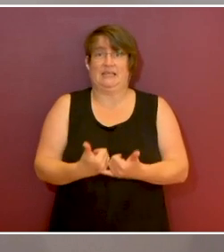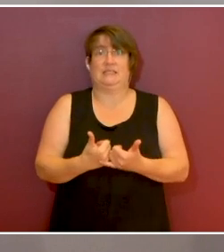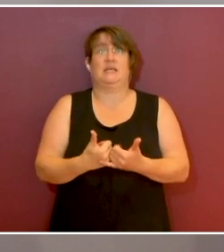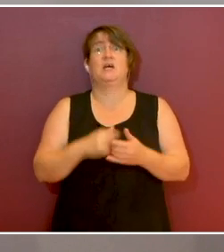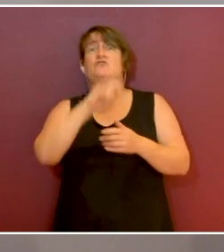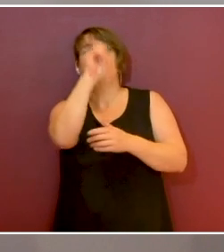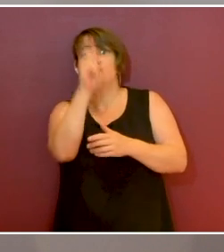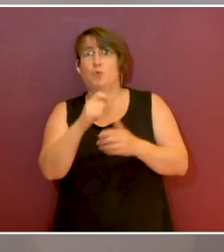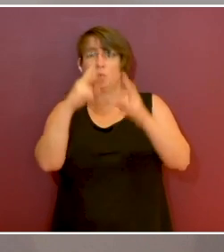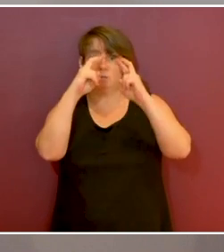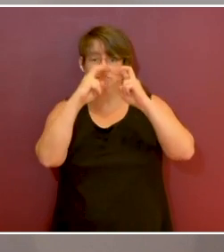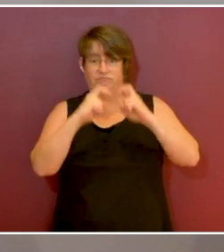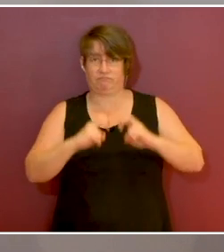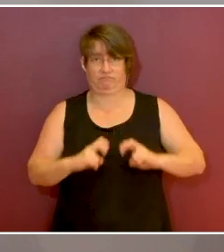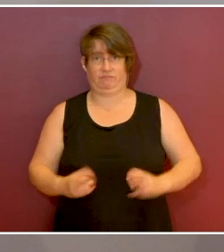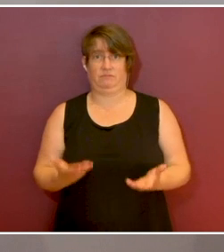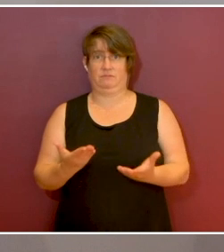Boostern angeht.